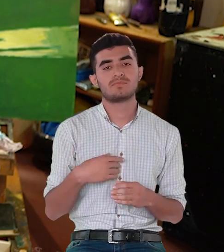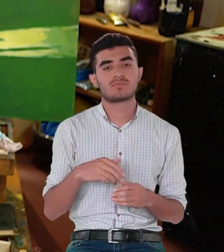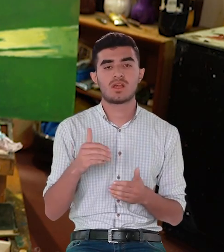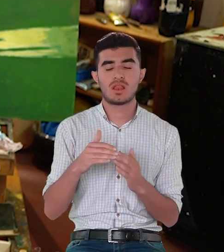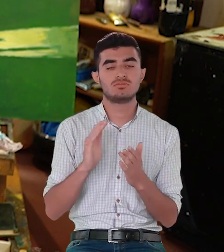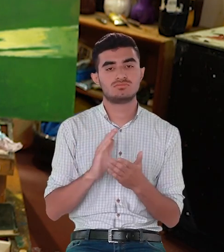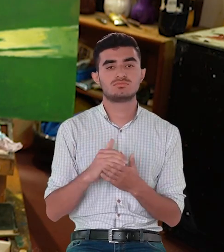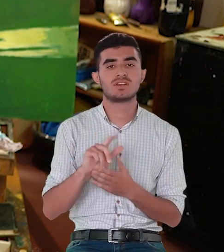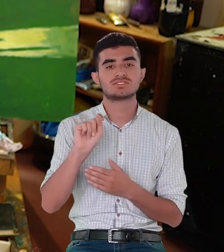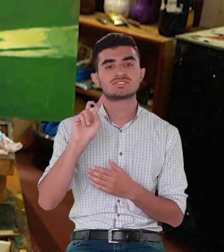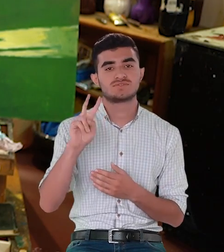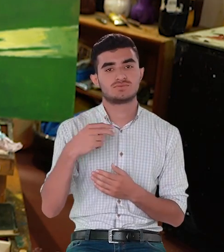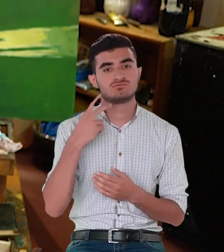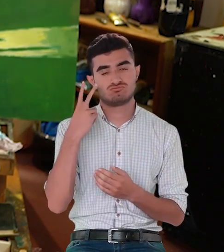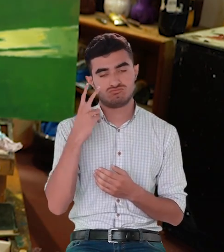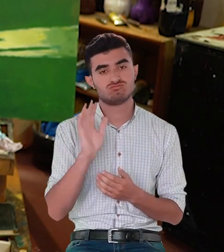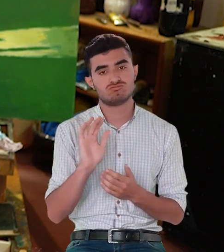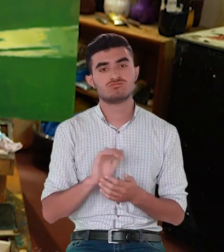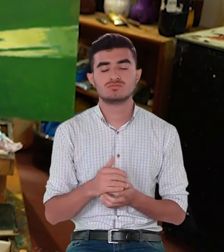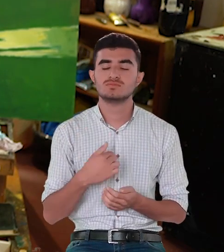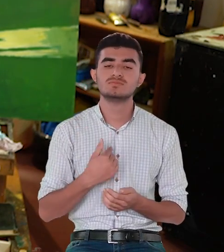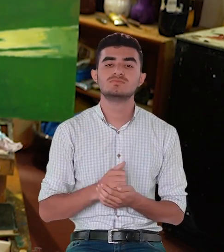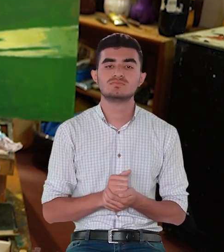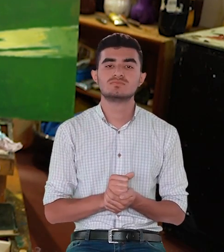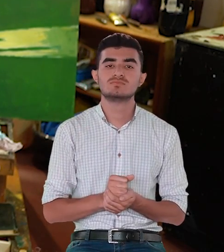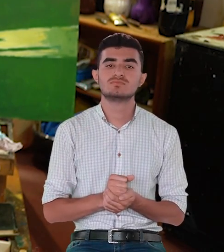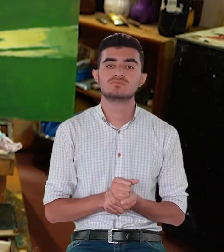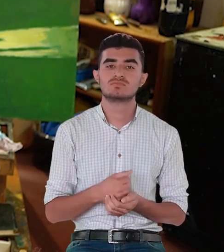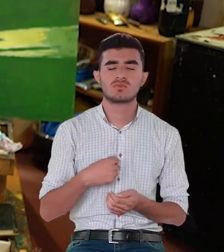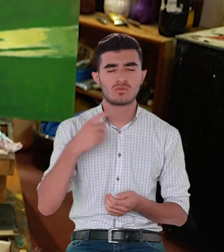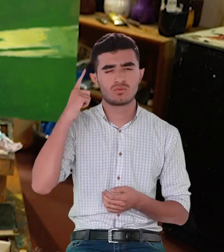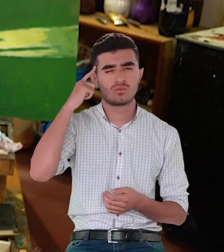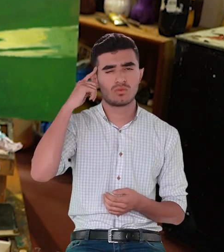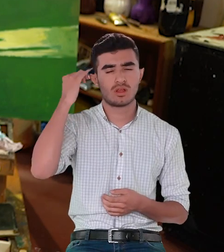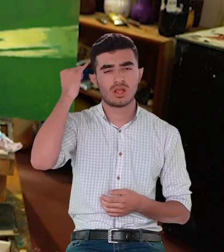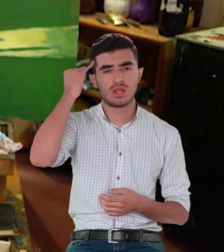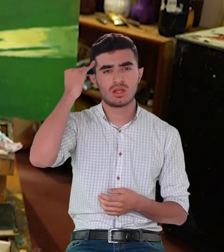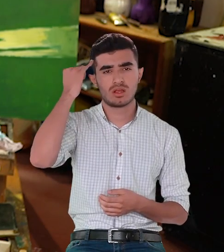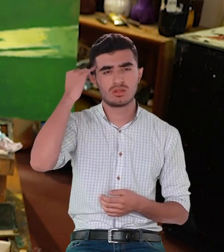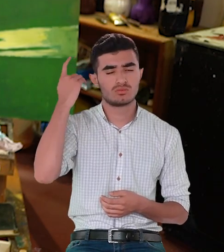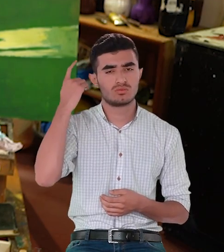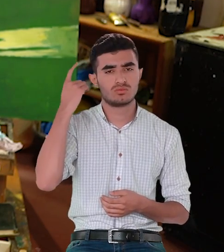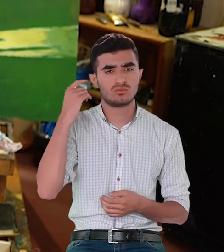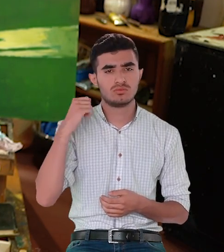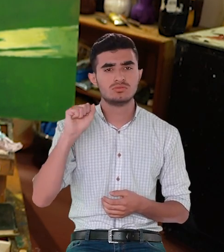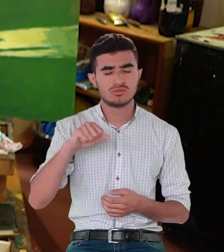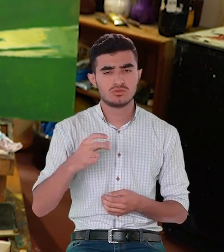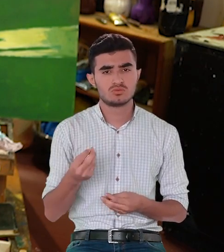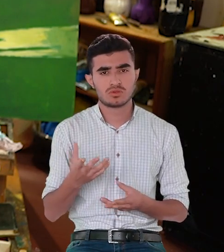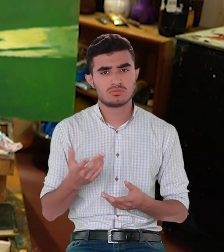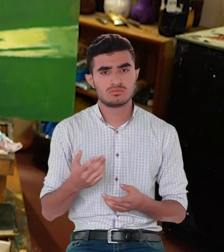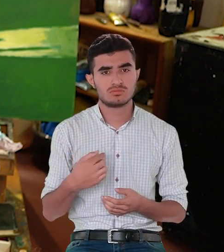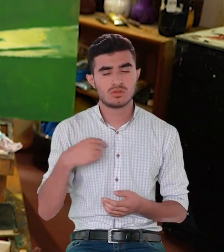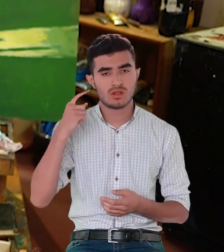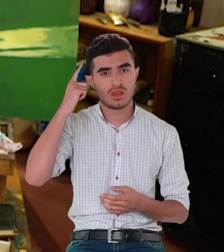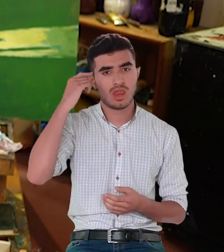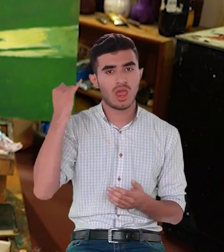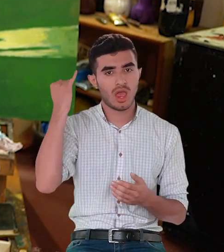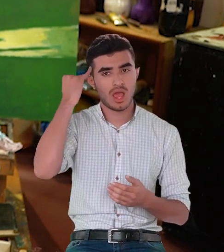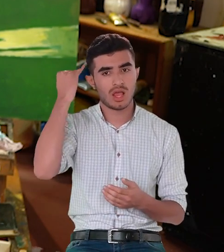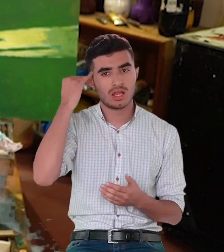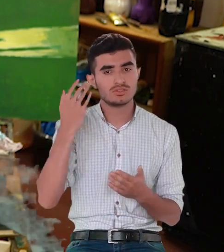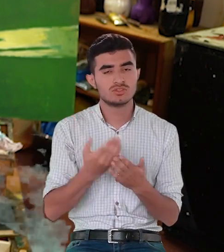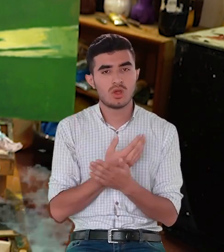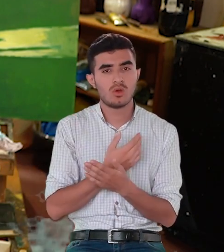اور تصویر نہیں ہے آپ کی. میں نے کہا میں کیا کر سکتا ہوں. خیر وہ شام کے میں گھر بیٹھا تو یہ میں ٹی وی دیکھ